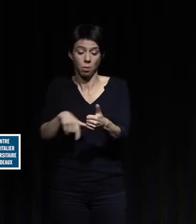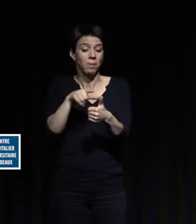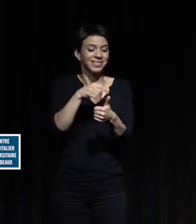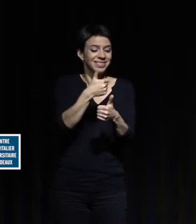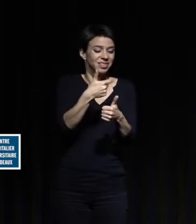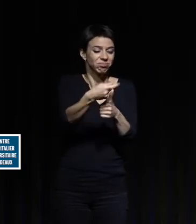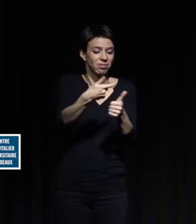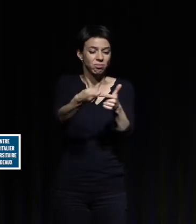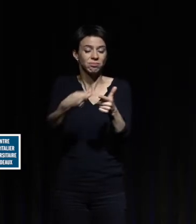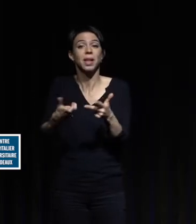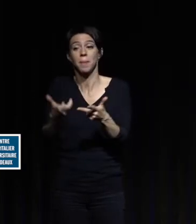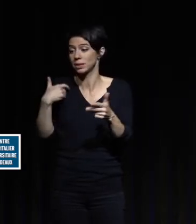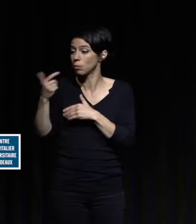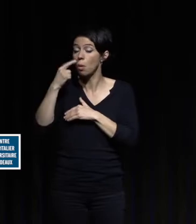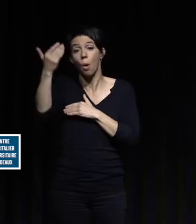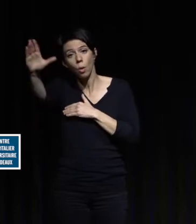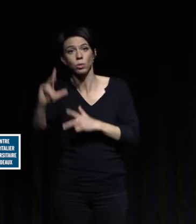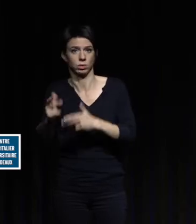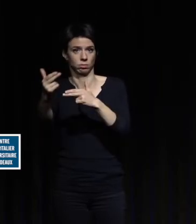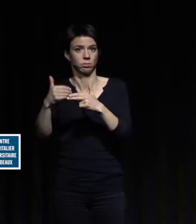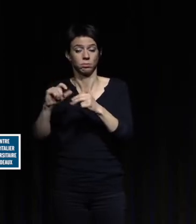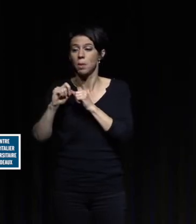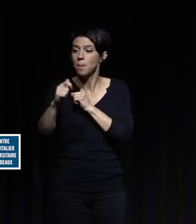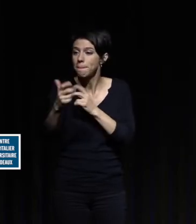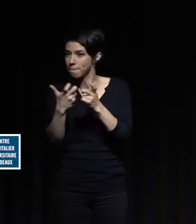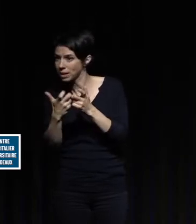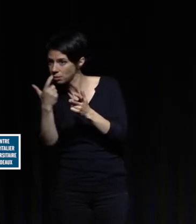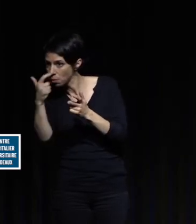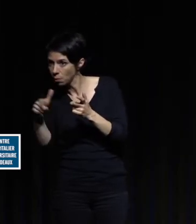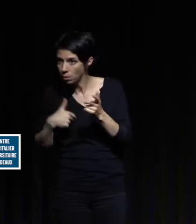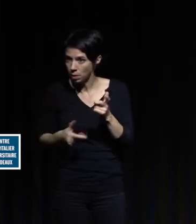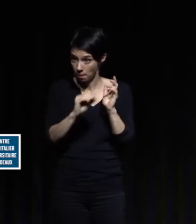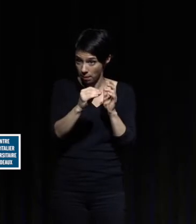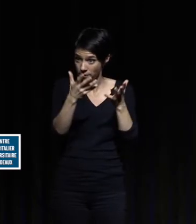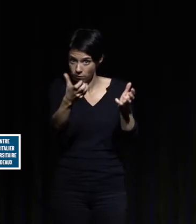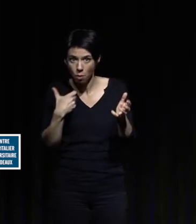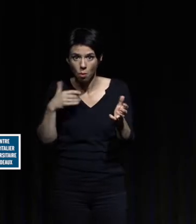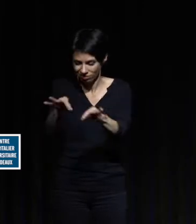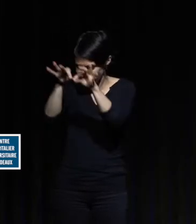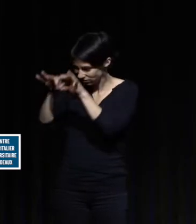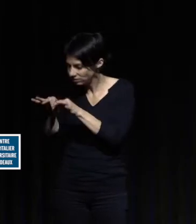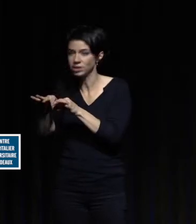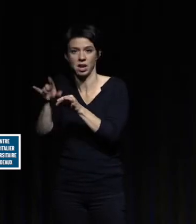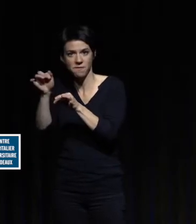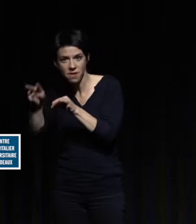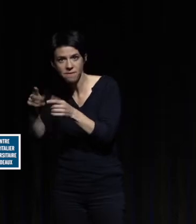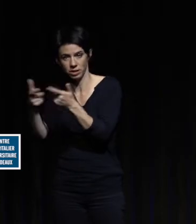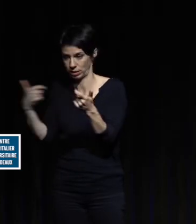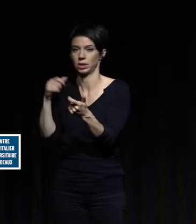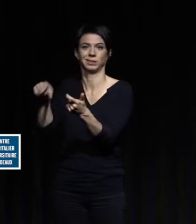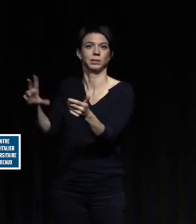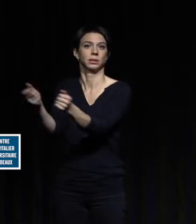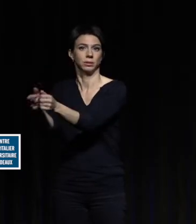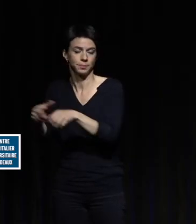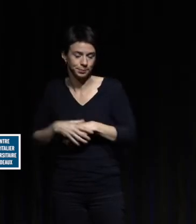utilisés en fécondation in vitro. C'est sans doute pas l'intérêt de cette soirée. Quand les autres traitements médicaux, je vais aussi